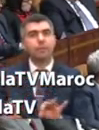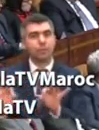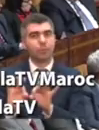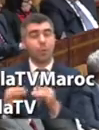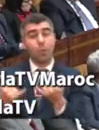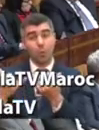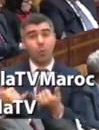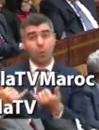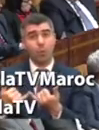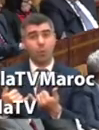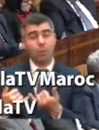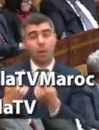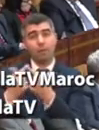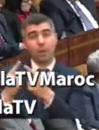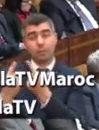عايشين تحت رحمة